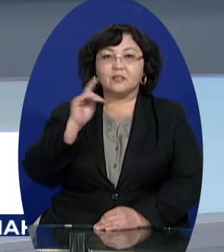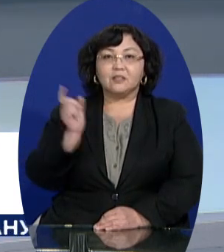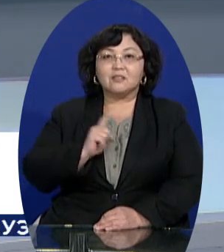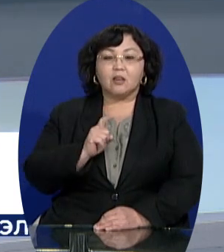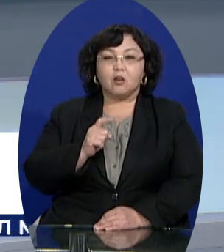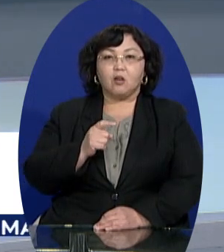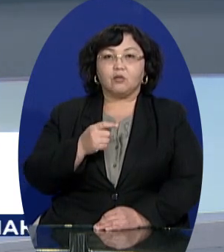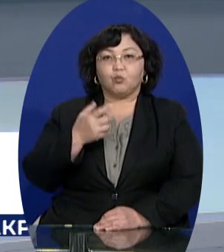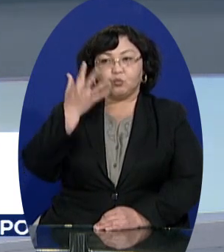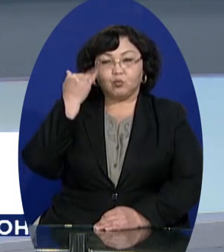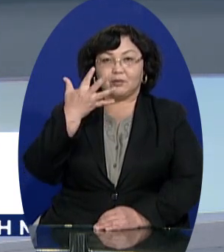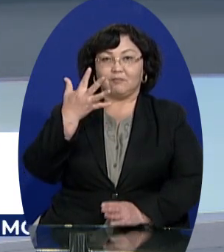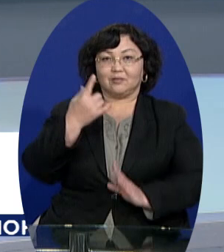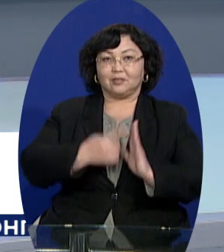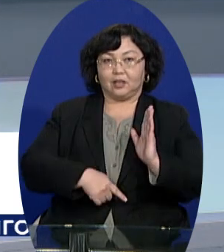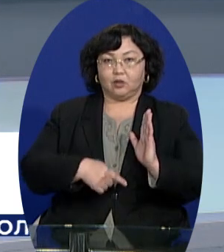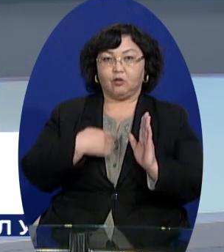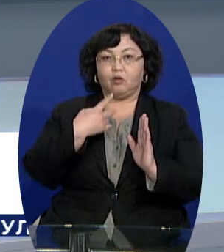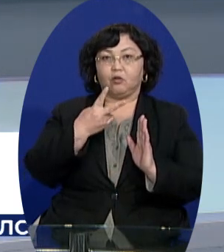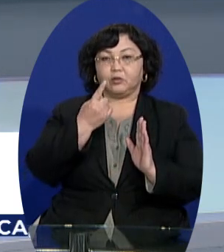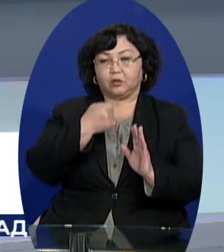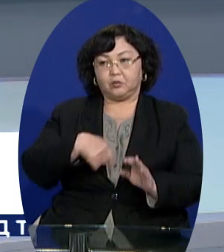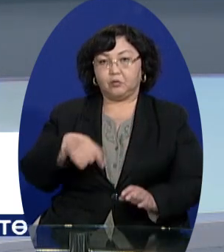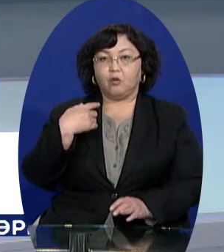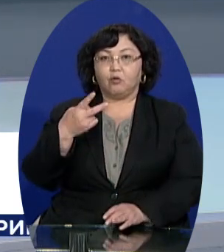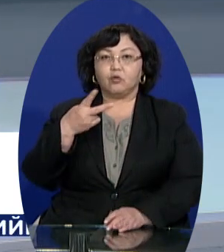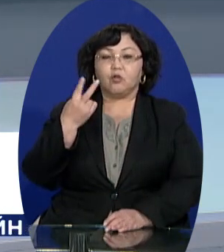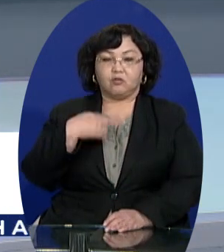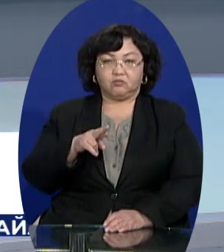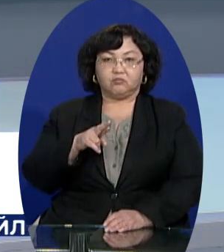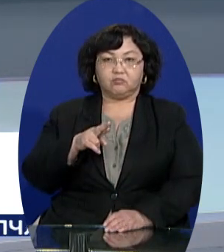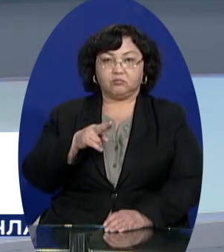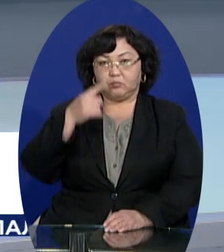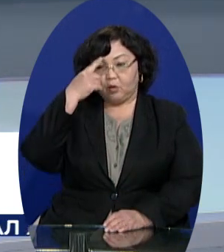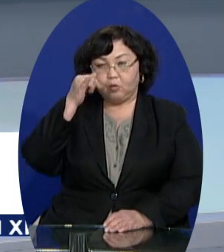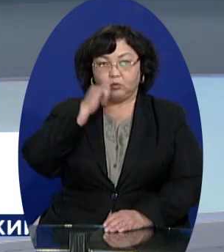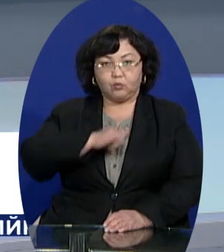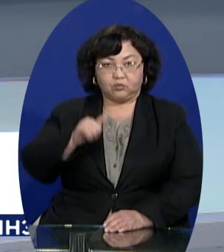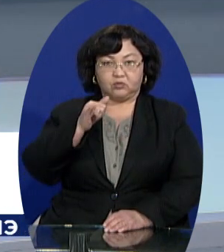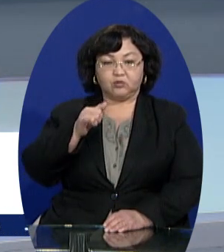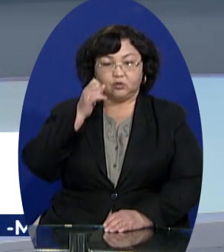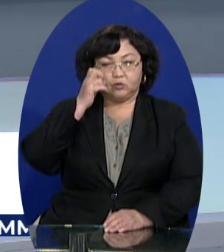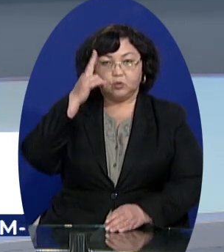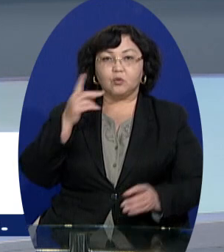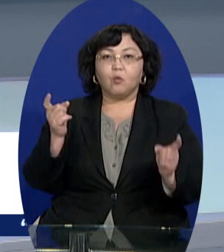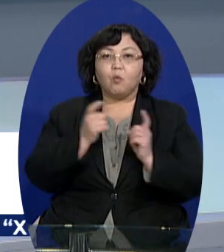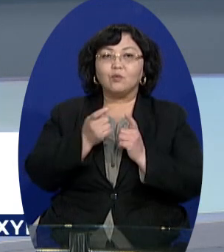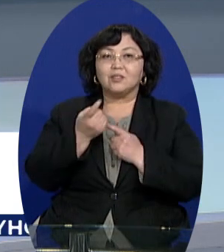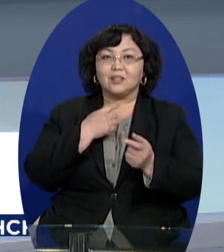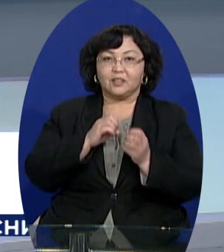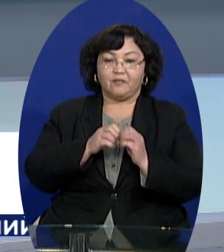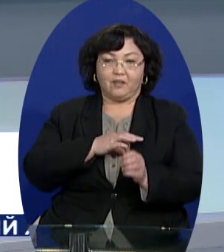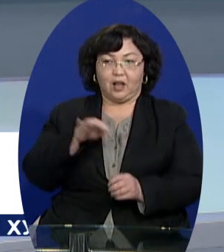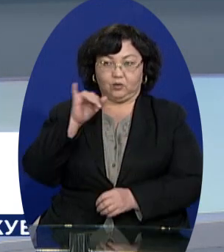сарын 21-ээс 22-ны өдрүүдэд төрийн айлчлал хийнэ. Тус айлчлал нь Франц улсаас төрийн тэргүүний төвшөнд хийж байгаа анхны